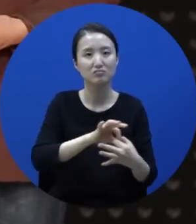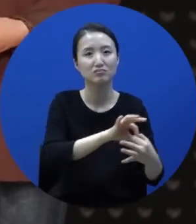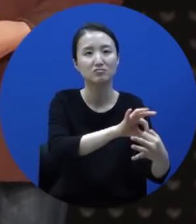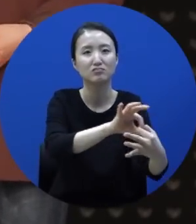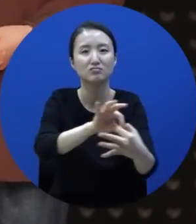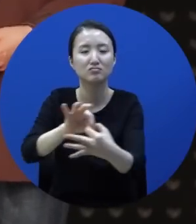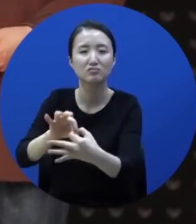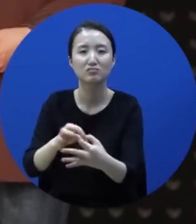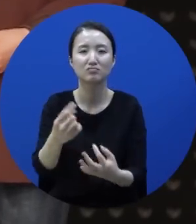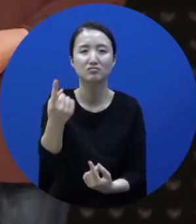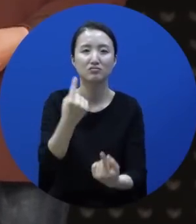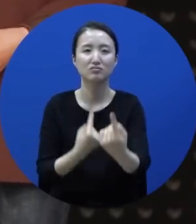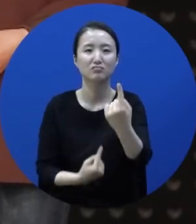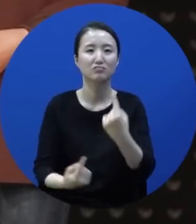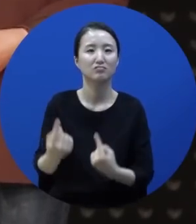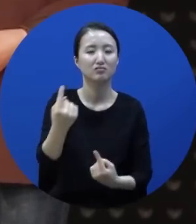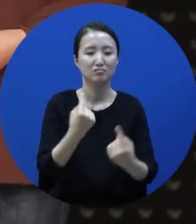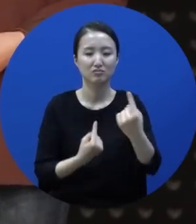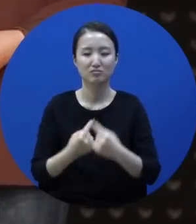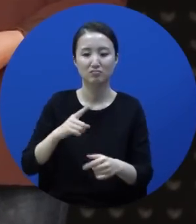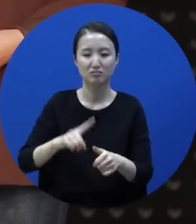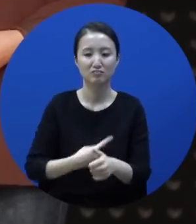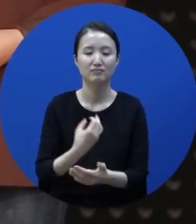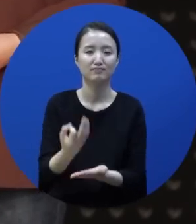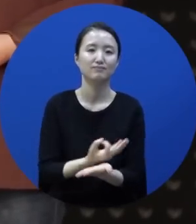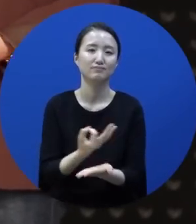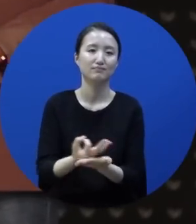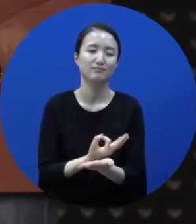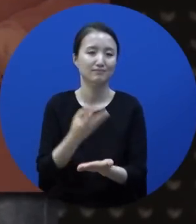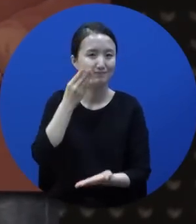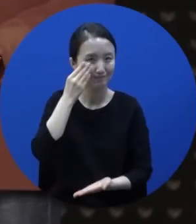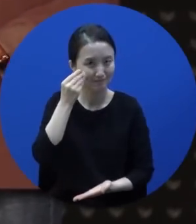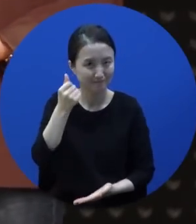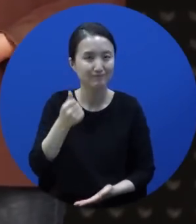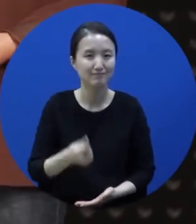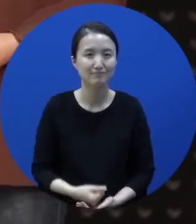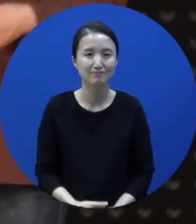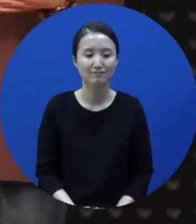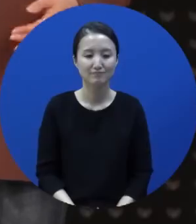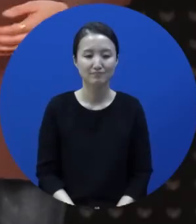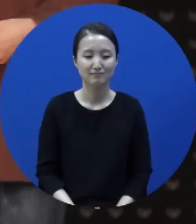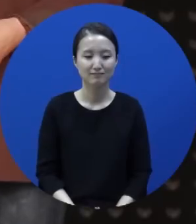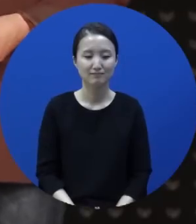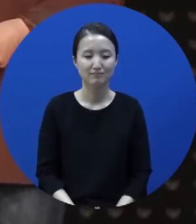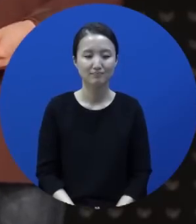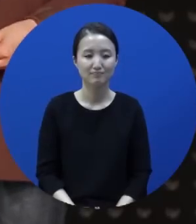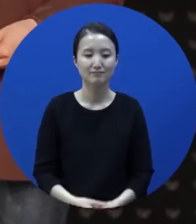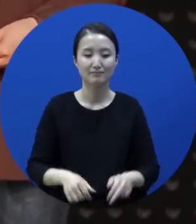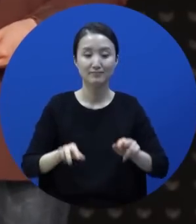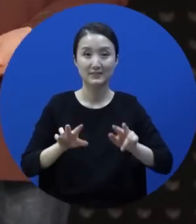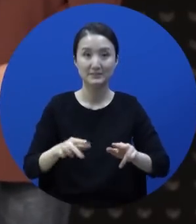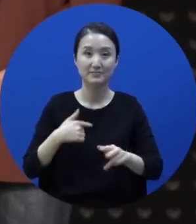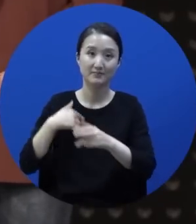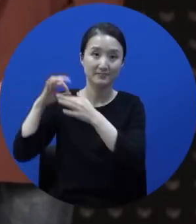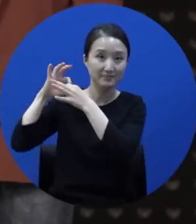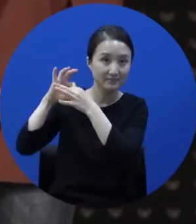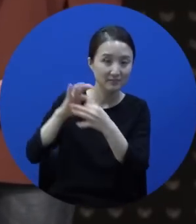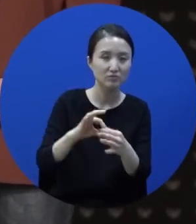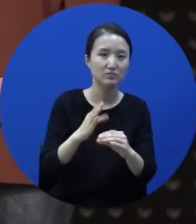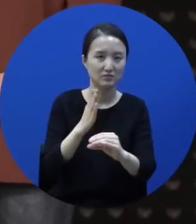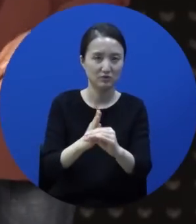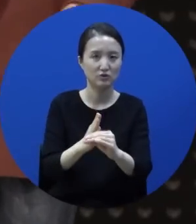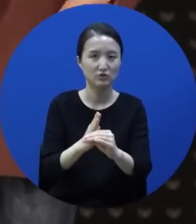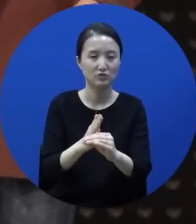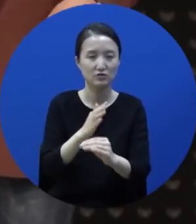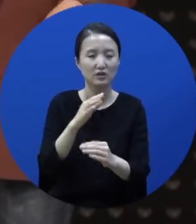계속적으로 네, 저를 만나러 오면서 사업을 되게 잘할 수 있게 됐었어요. 그리고 지금도 제가 하고 있는 것 중에 하나는 뭐가